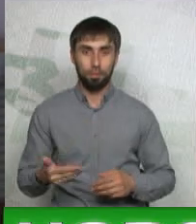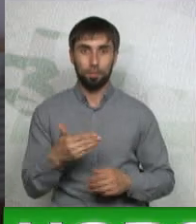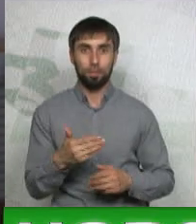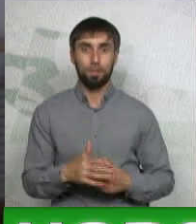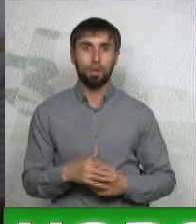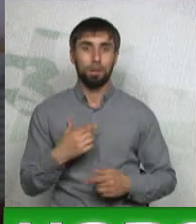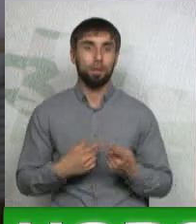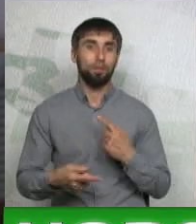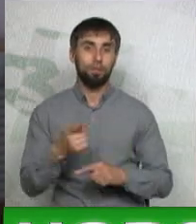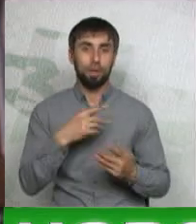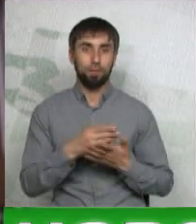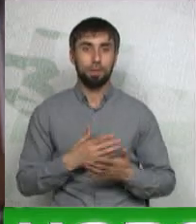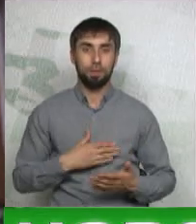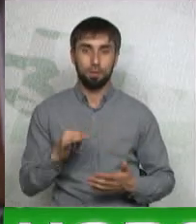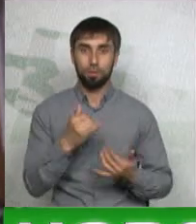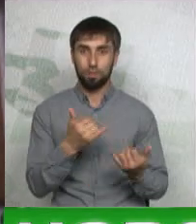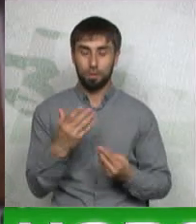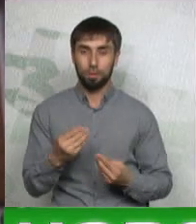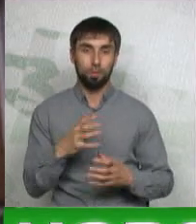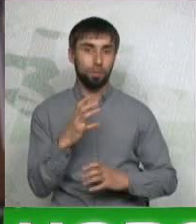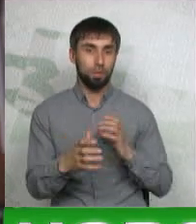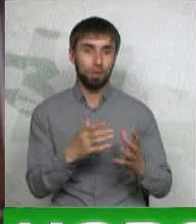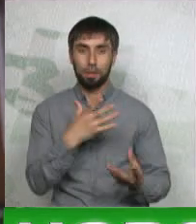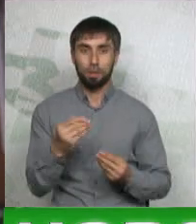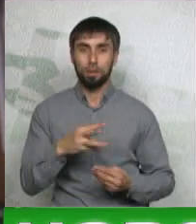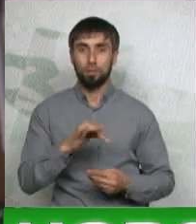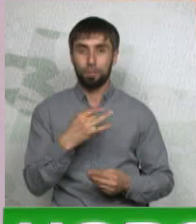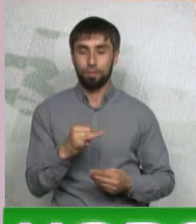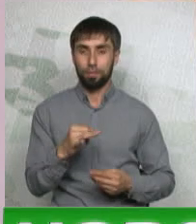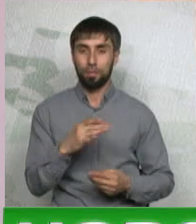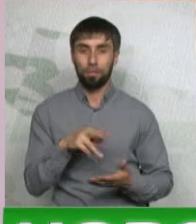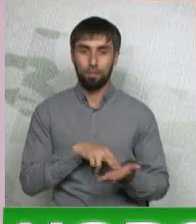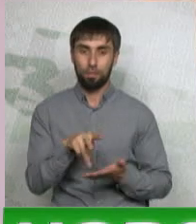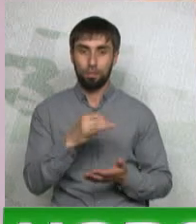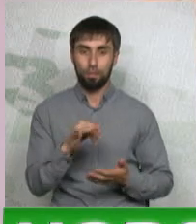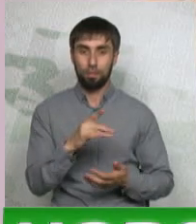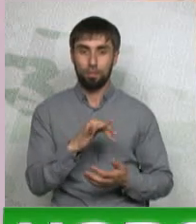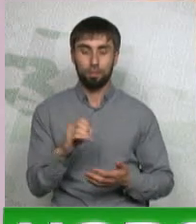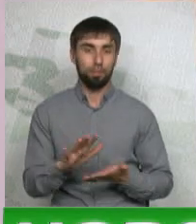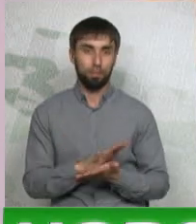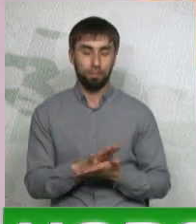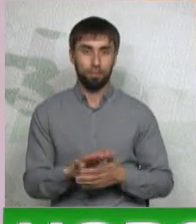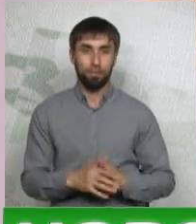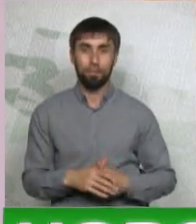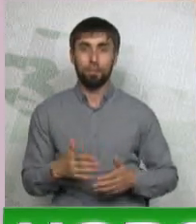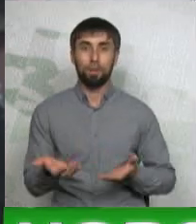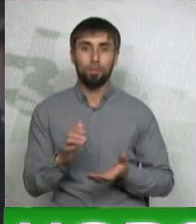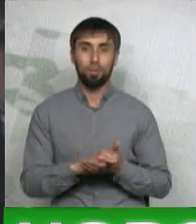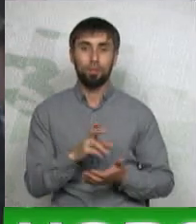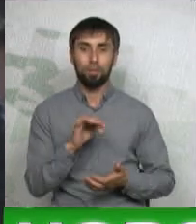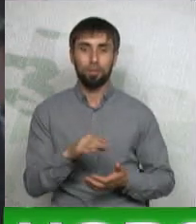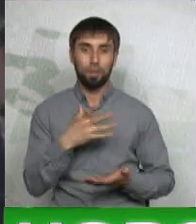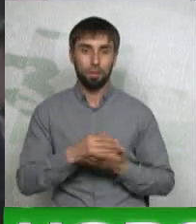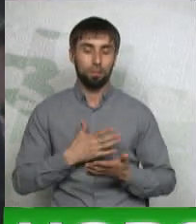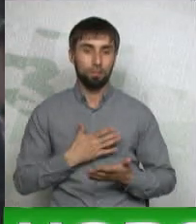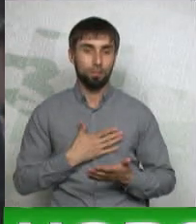нас возвращает в нашу историю. Сегодня в Международный день музея. Вход в музей краеведения бесплатный. Познакомиться с бытом